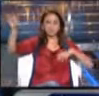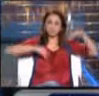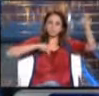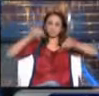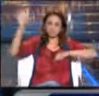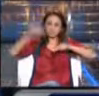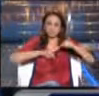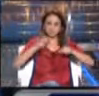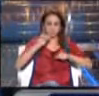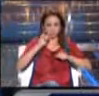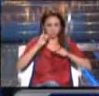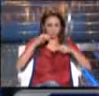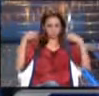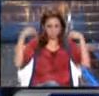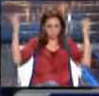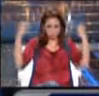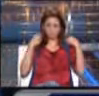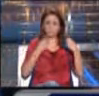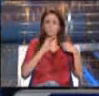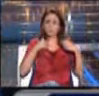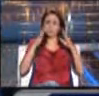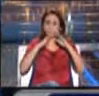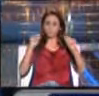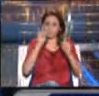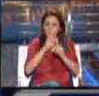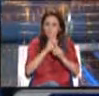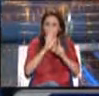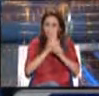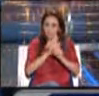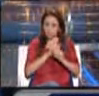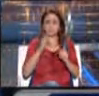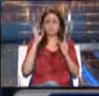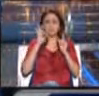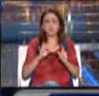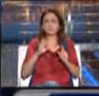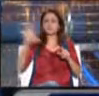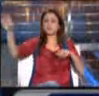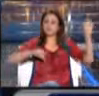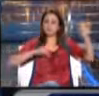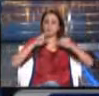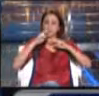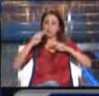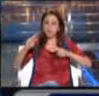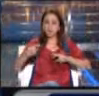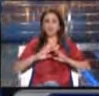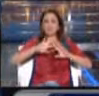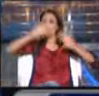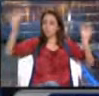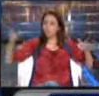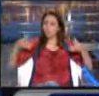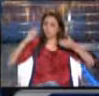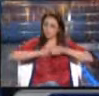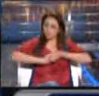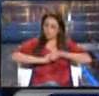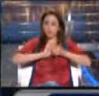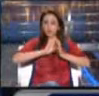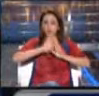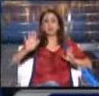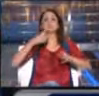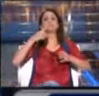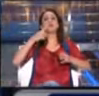بالشأن الرياضي وكل من هو محب مصر، عشان نقدر نطلع بمصر لقدام ونقدر ناخد قرار لما نوافق عليه كلنا نلتزم به